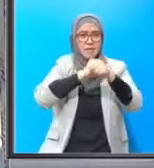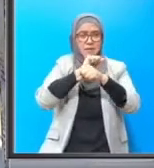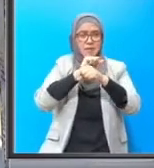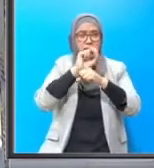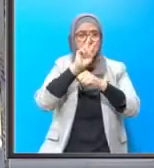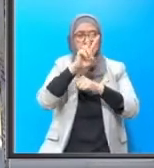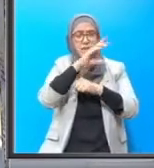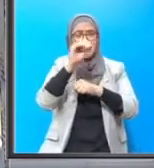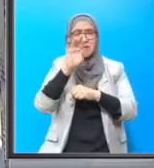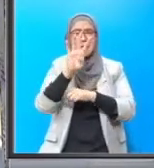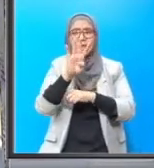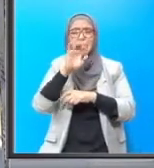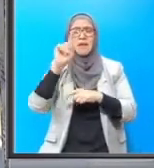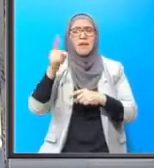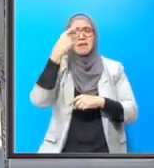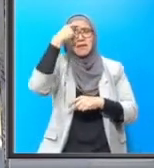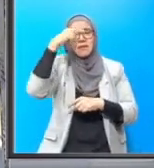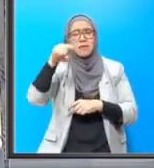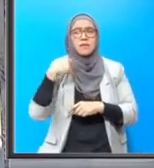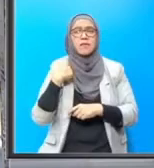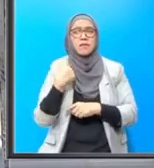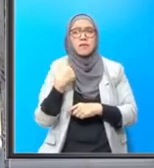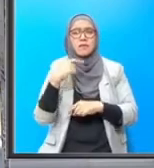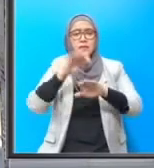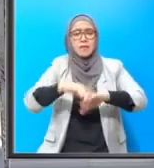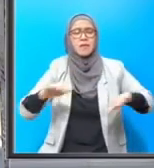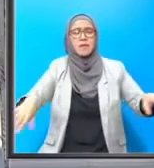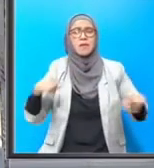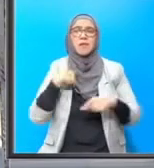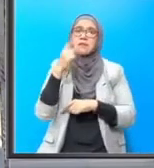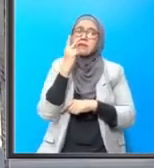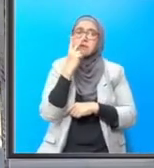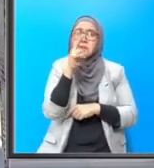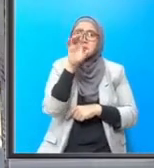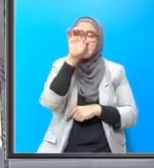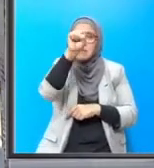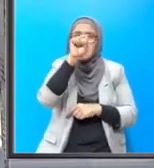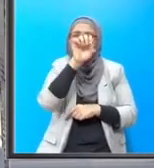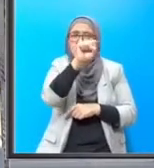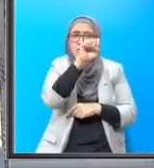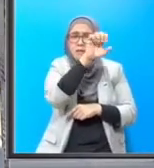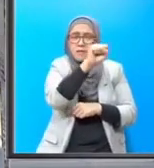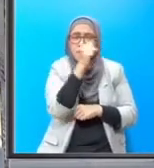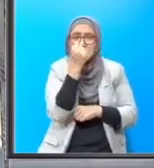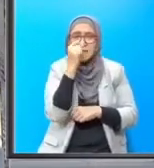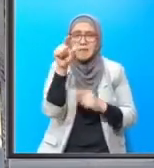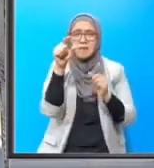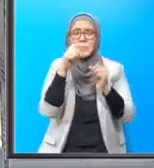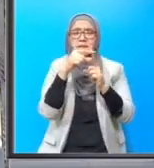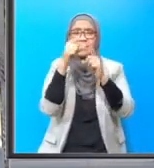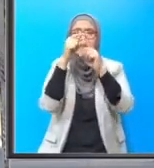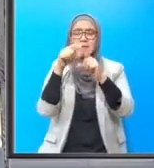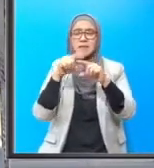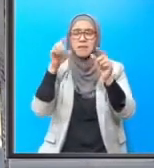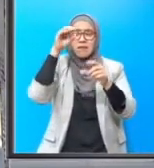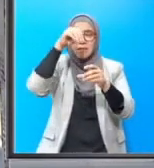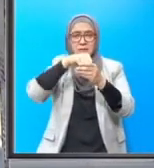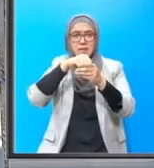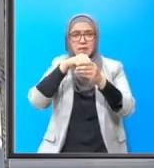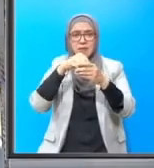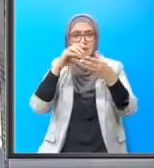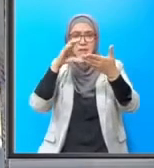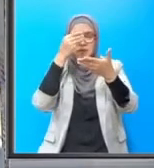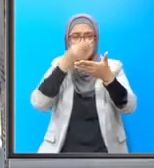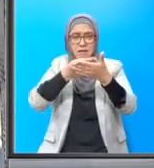adalah hanya persamaan contohnya dalam dalam memedroid di teknik ada ditulis Bank Negara